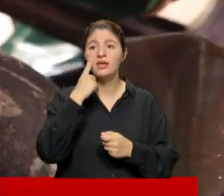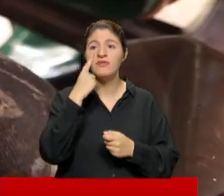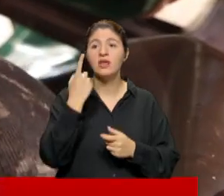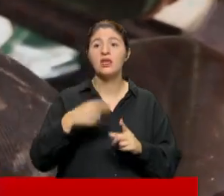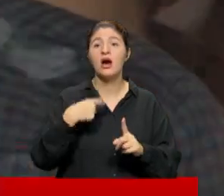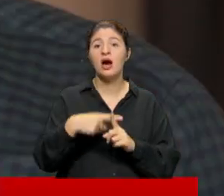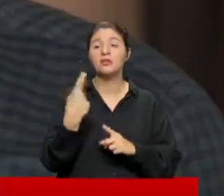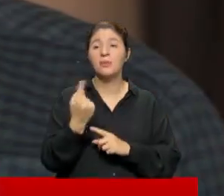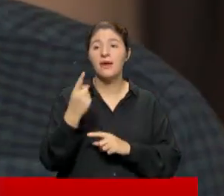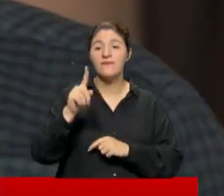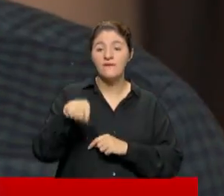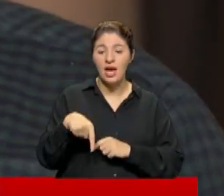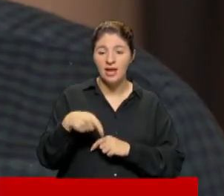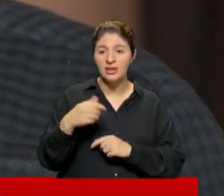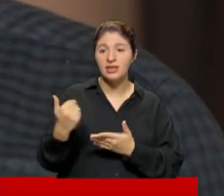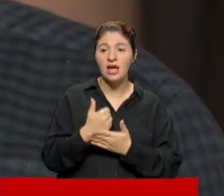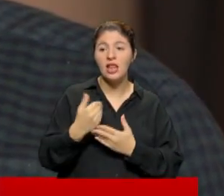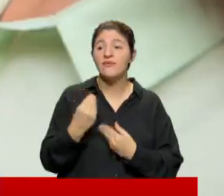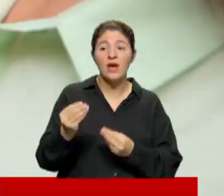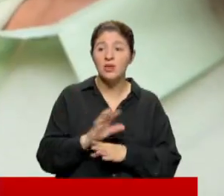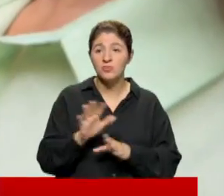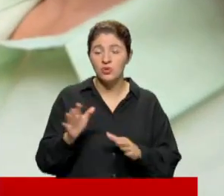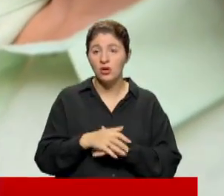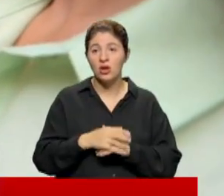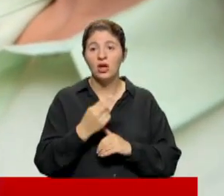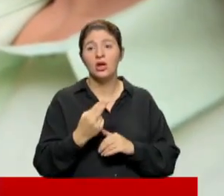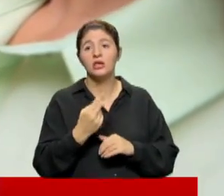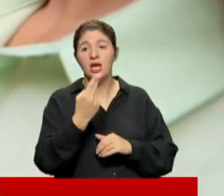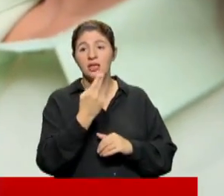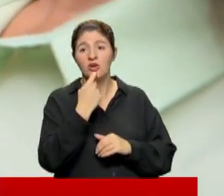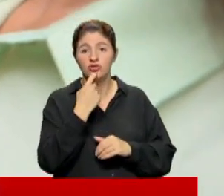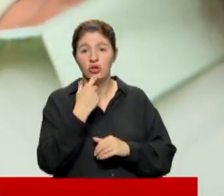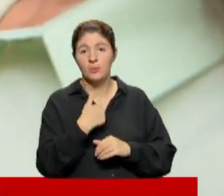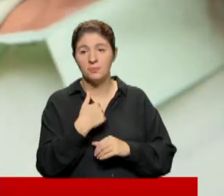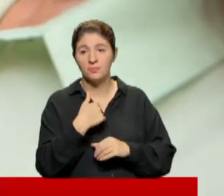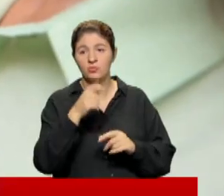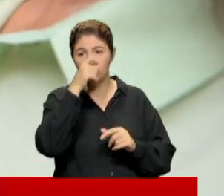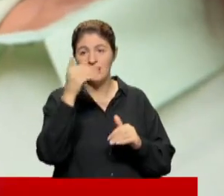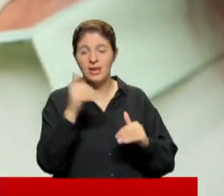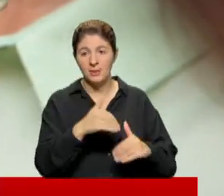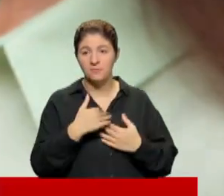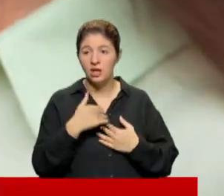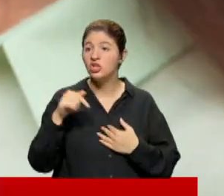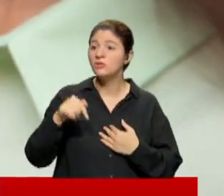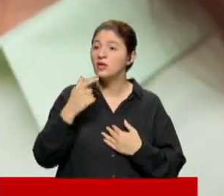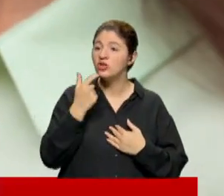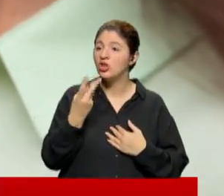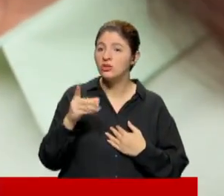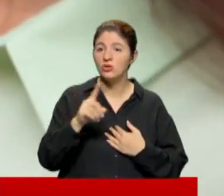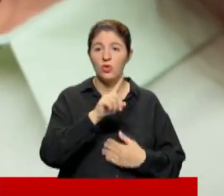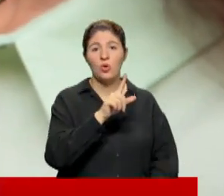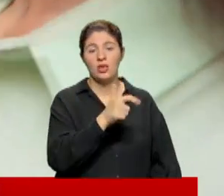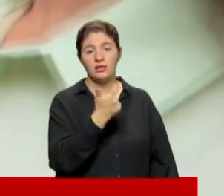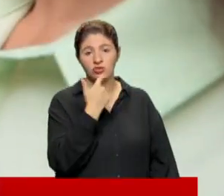artı bir vergi geliri getirmiyor 7 yaşındaydım abla Türkiye'ye geldimde şimdi kaç yaşındasın